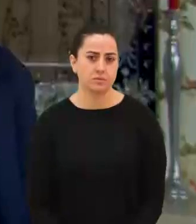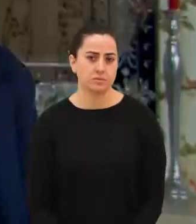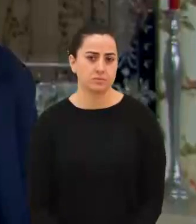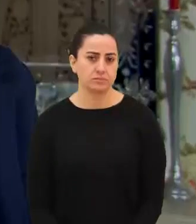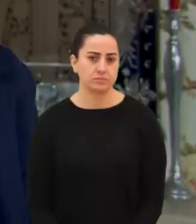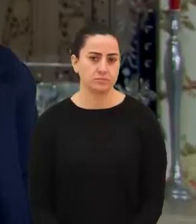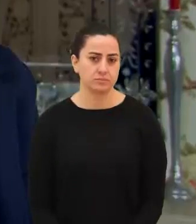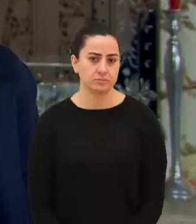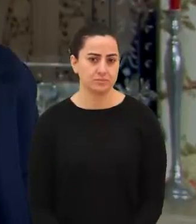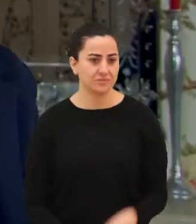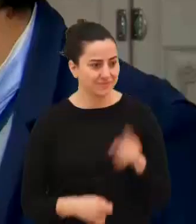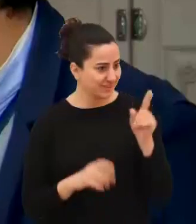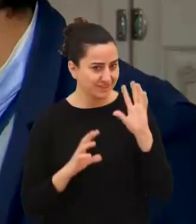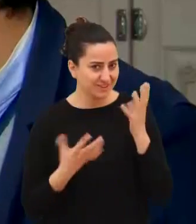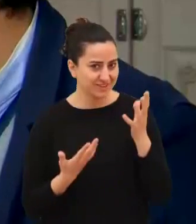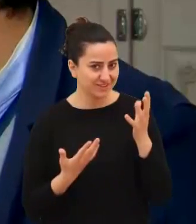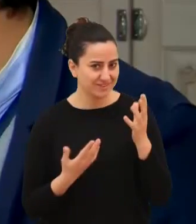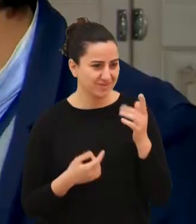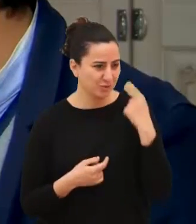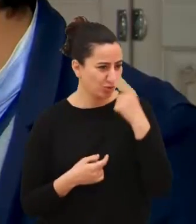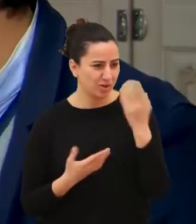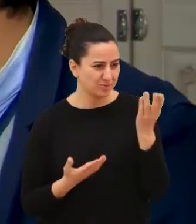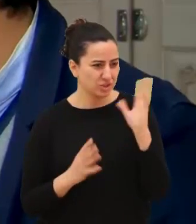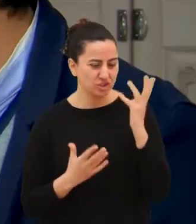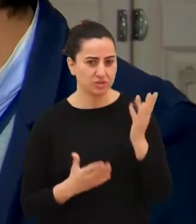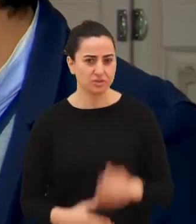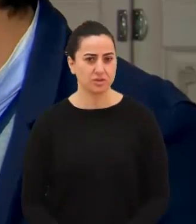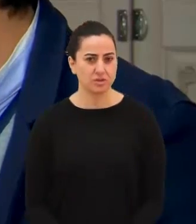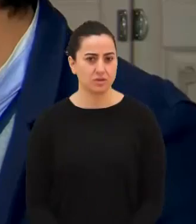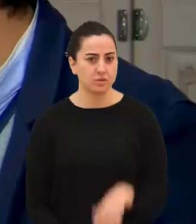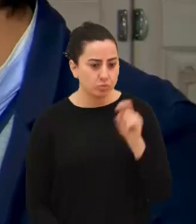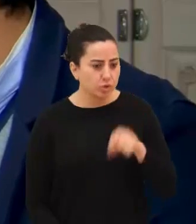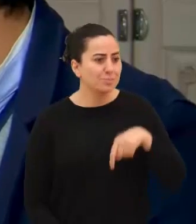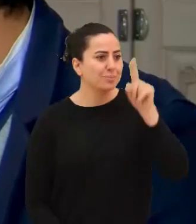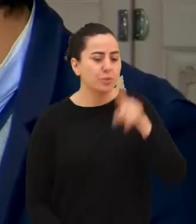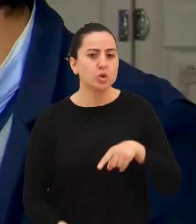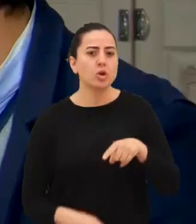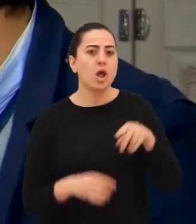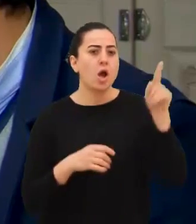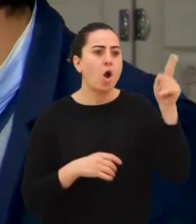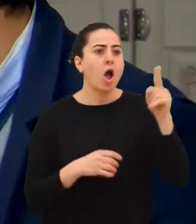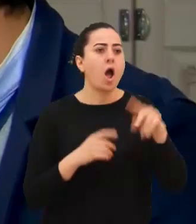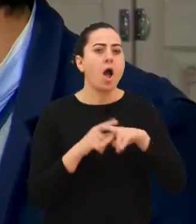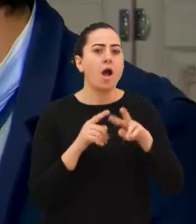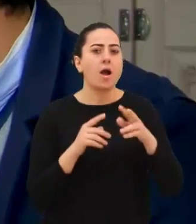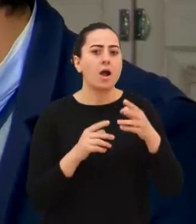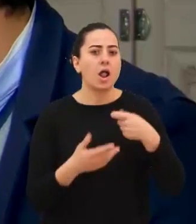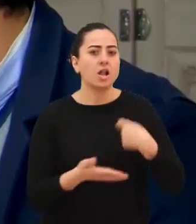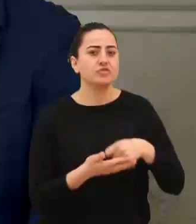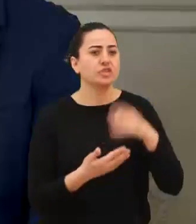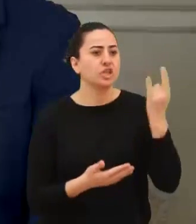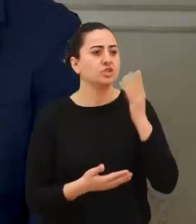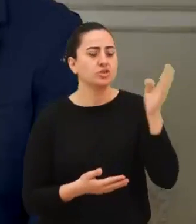Bak. Bak nasıl şaşırdın. Şu surata bak. Nasıl şaşırdın. Bugün bütün gün o AVM senin, bu AVM'ye benim dolaşıp